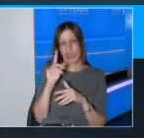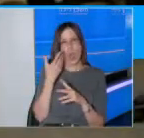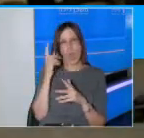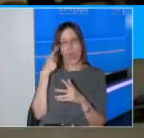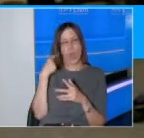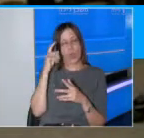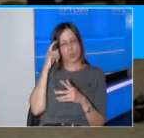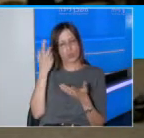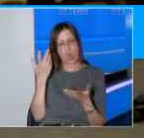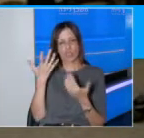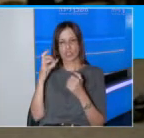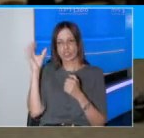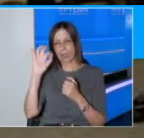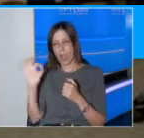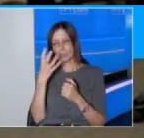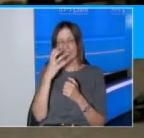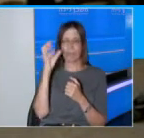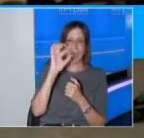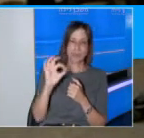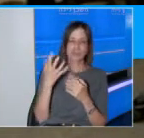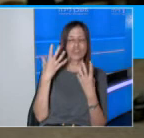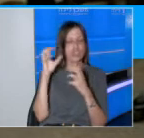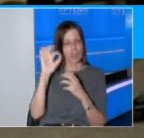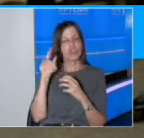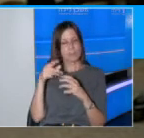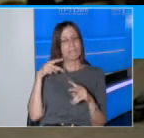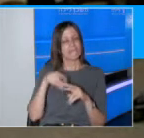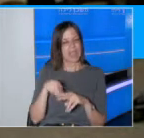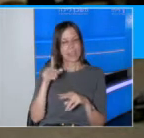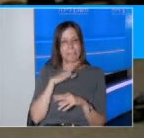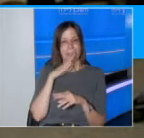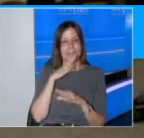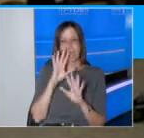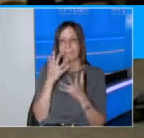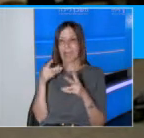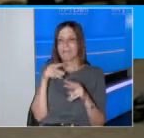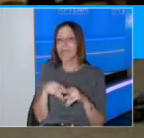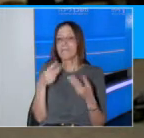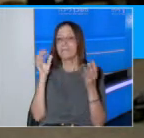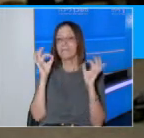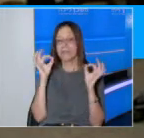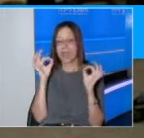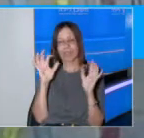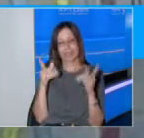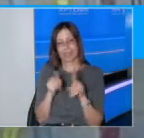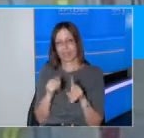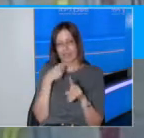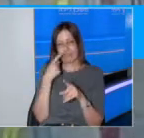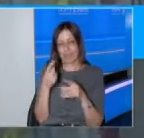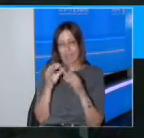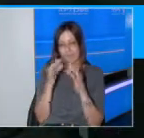ממוטרד מ-60%, 40%, 90%, זה מפריע לי, זה בעייתי. מה שמפריע לי בעיקר, כמו שאתה אמרת